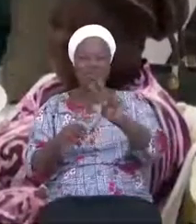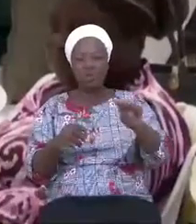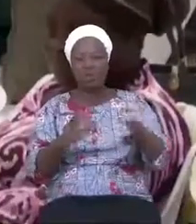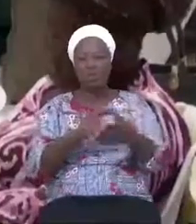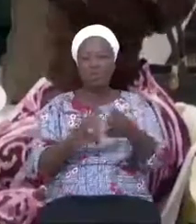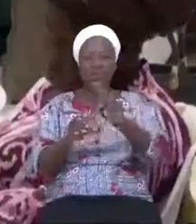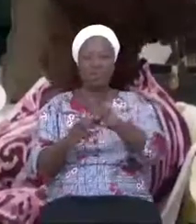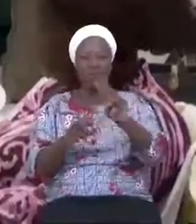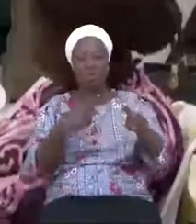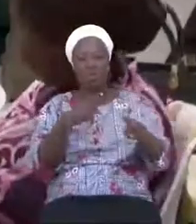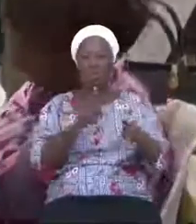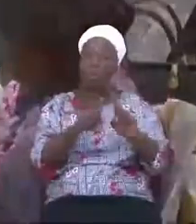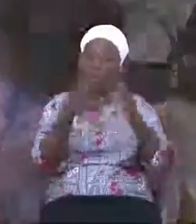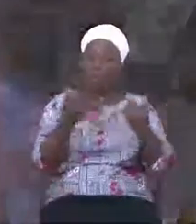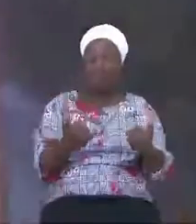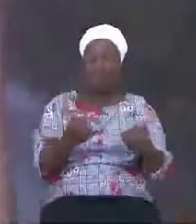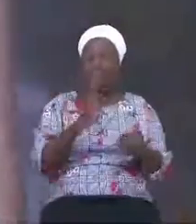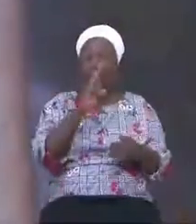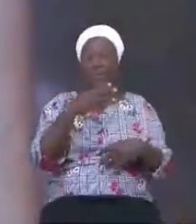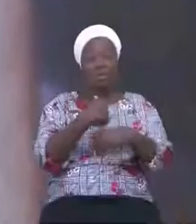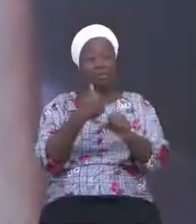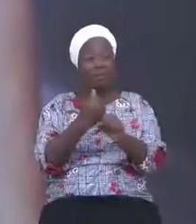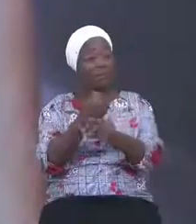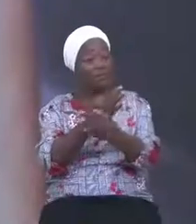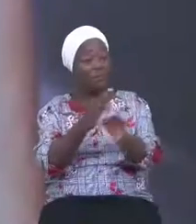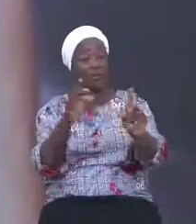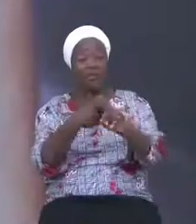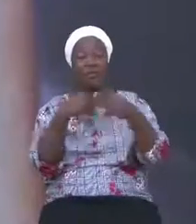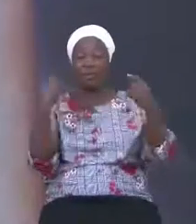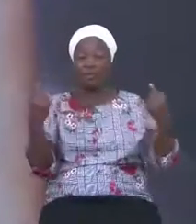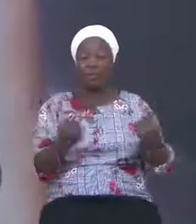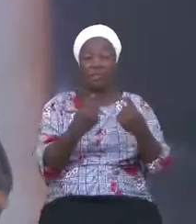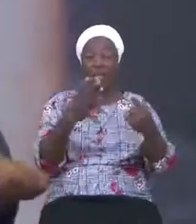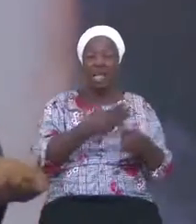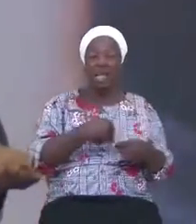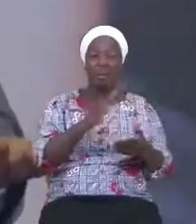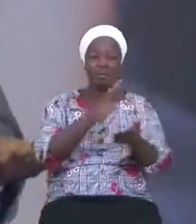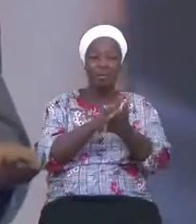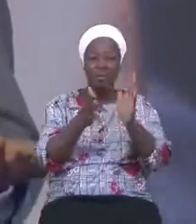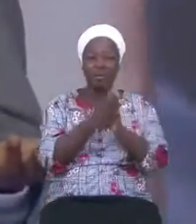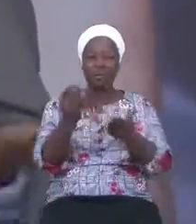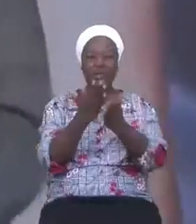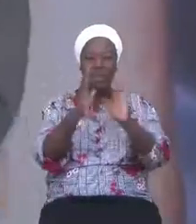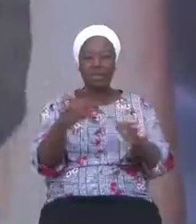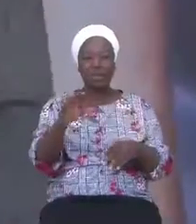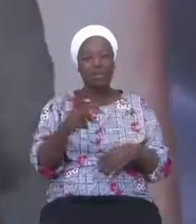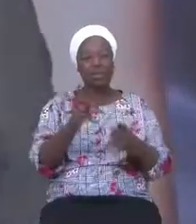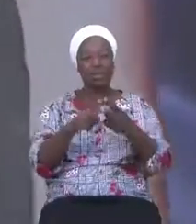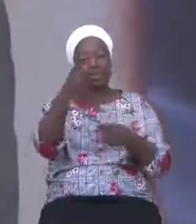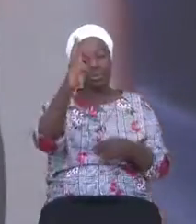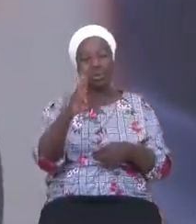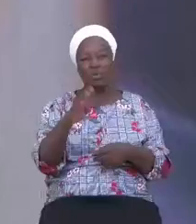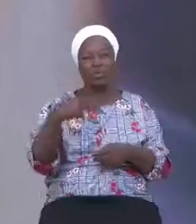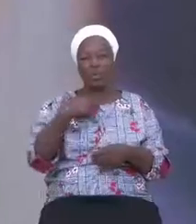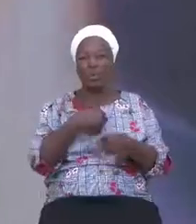Verset 22. Mais maintenant, étant affranchi du péché et devenu esclave de Dieu, vous avez pour